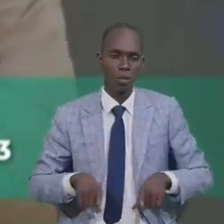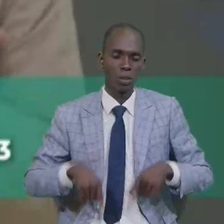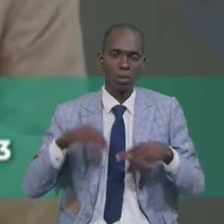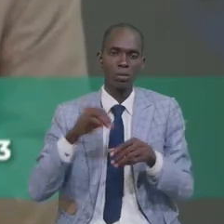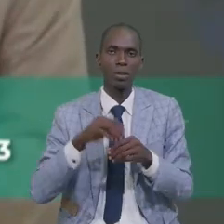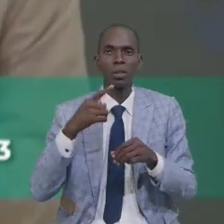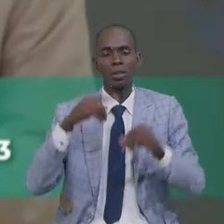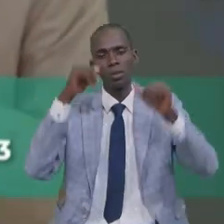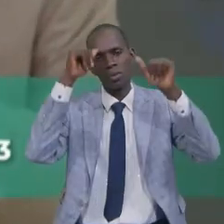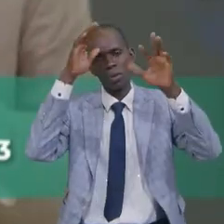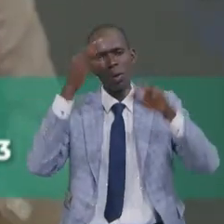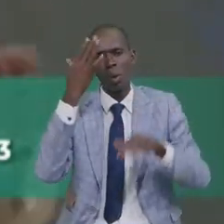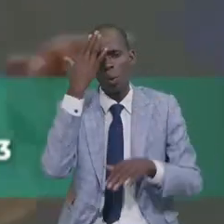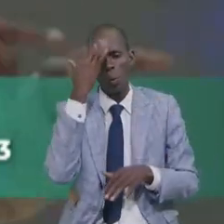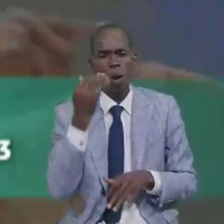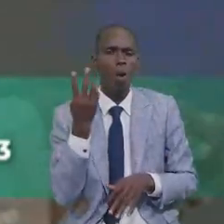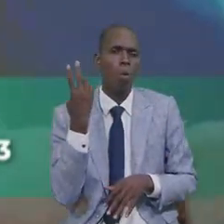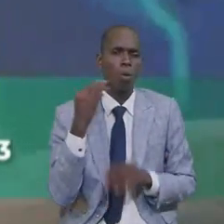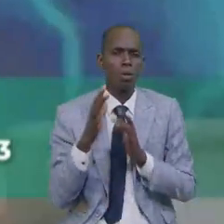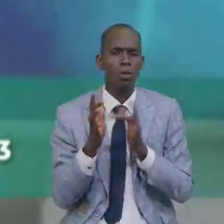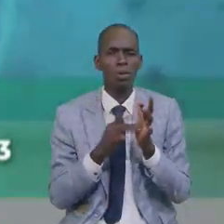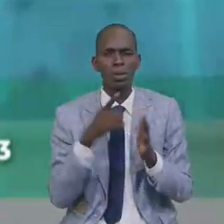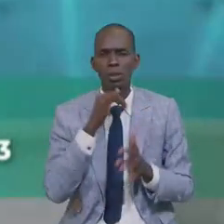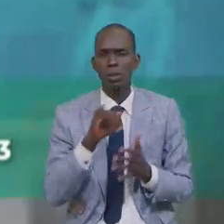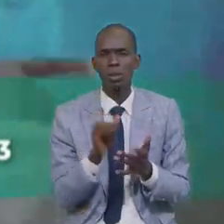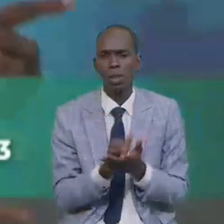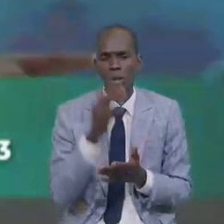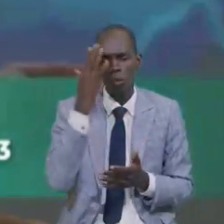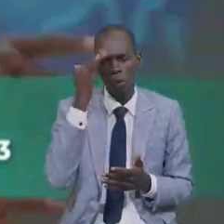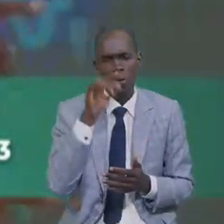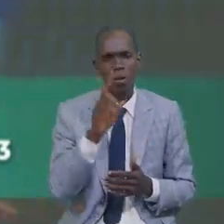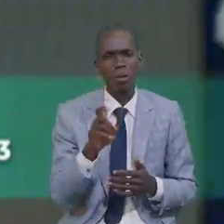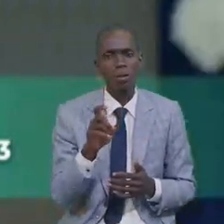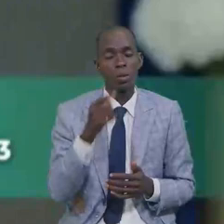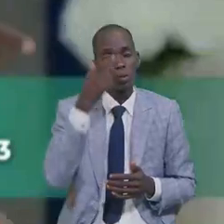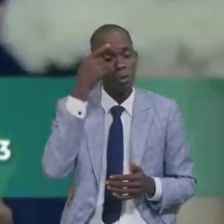Et moi, je suis dans le Père. Pourquoi est-ce qu'il disait ça?